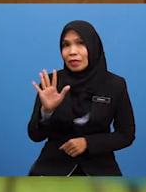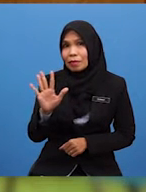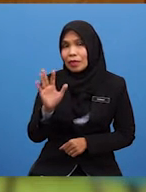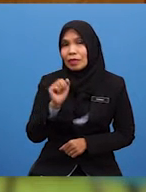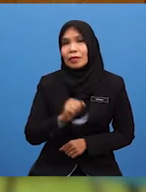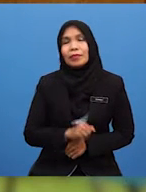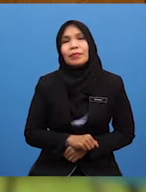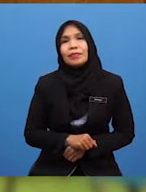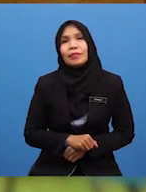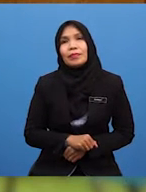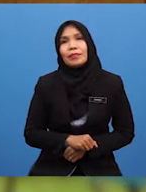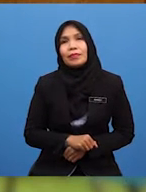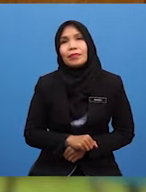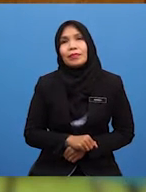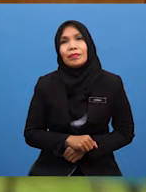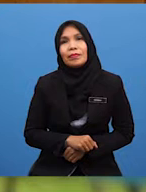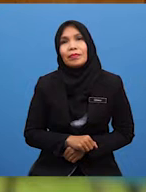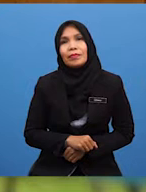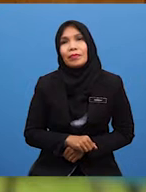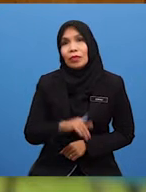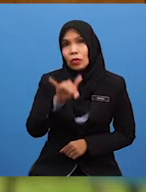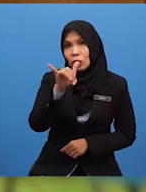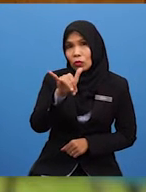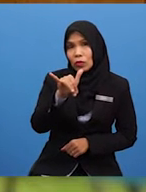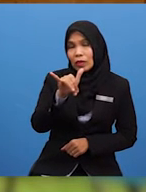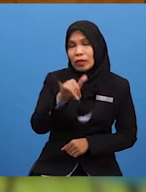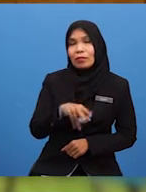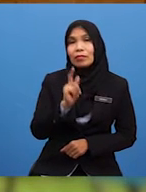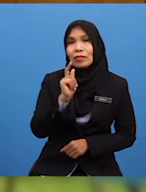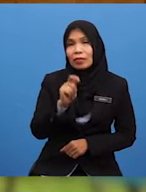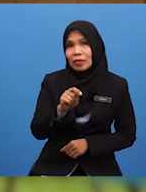1, 3, 4, 5, maka Y